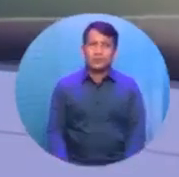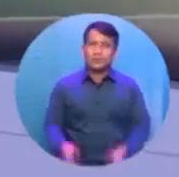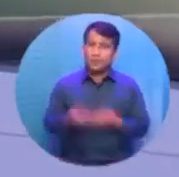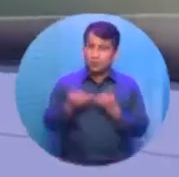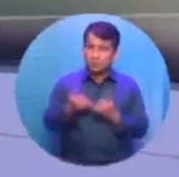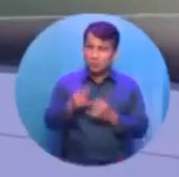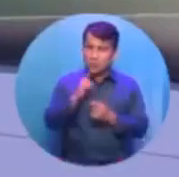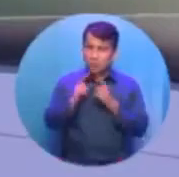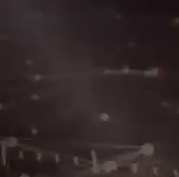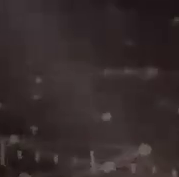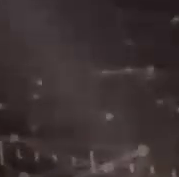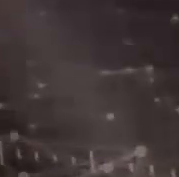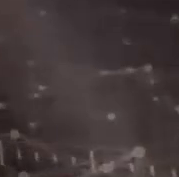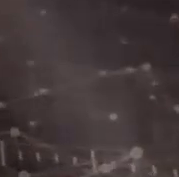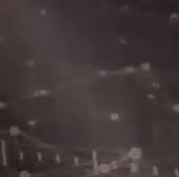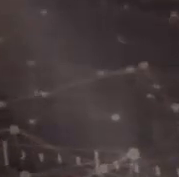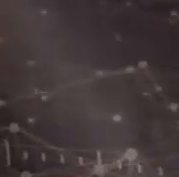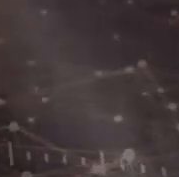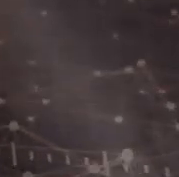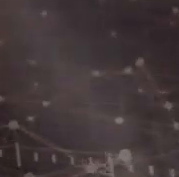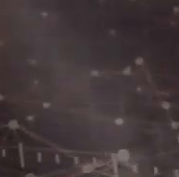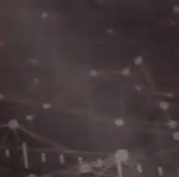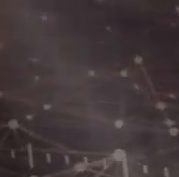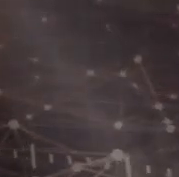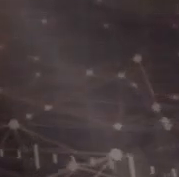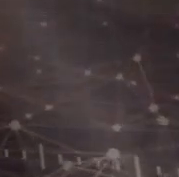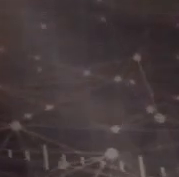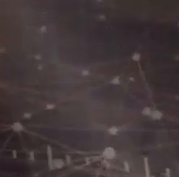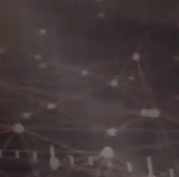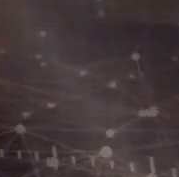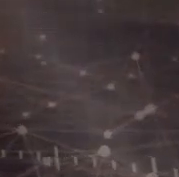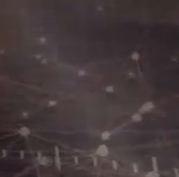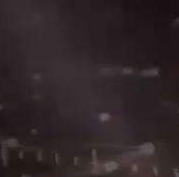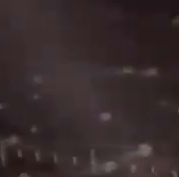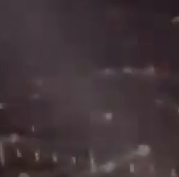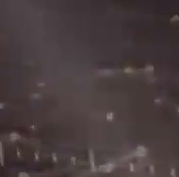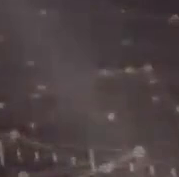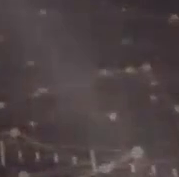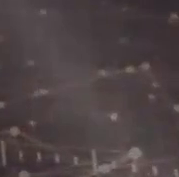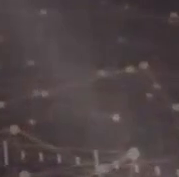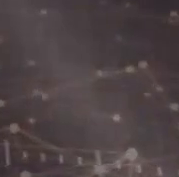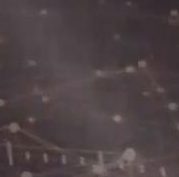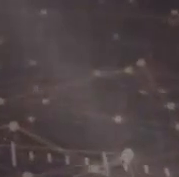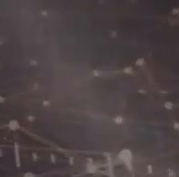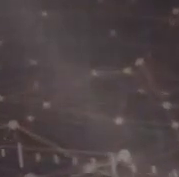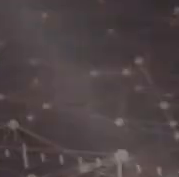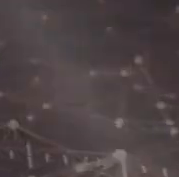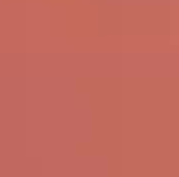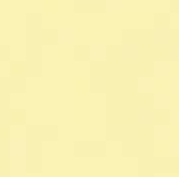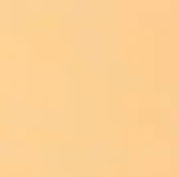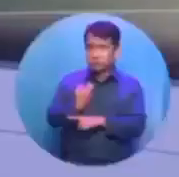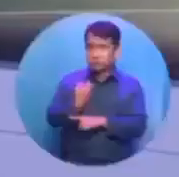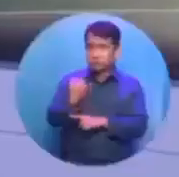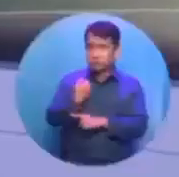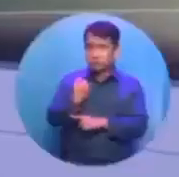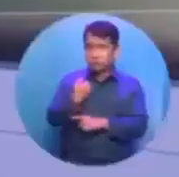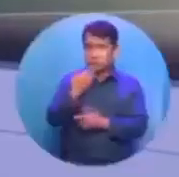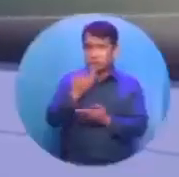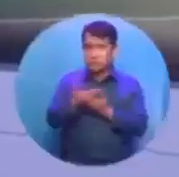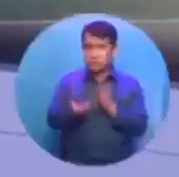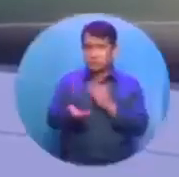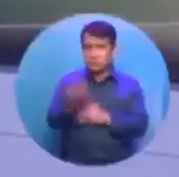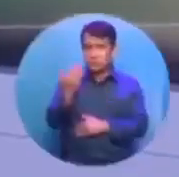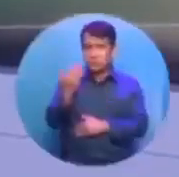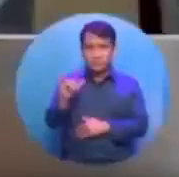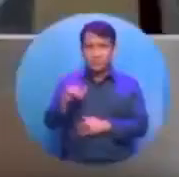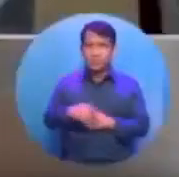Makakausap po natin si Teody James Teodoro. Ang kanyang reklamo, siya po ay sinaktan ni Cap. Magandang umaga